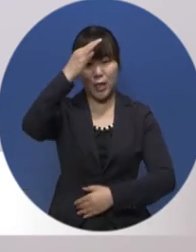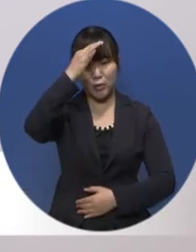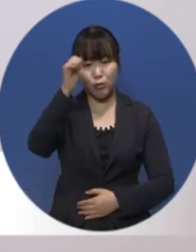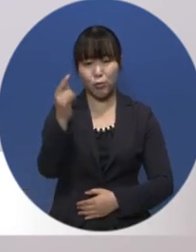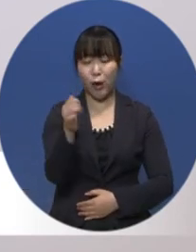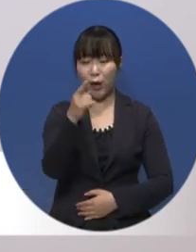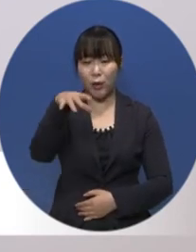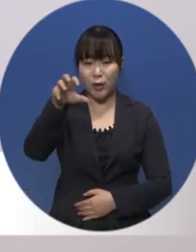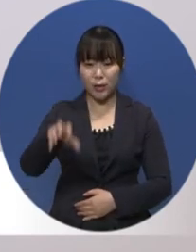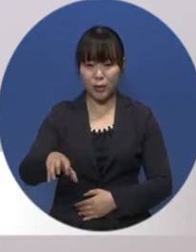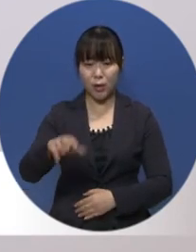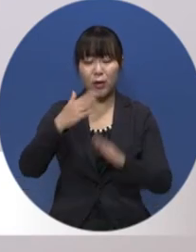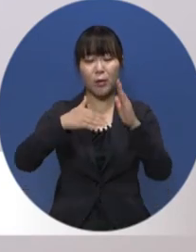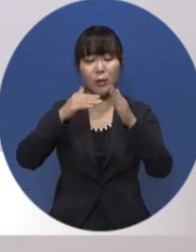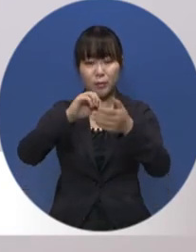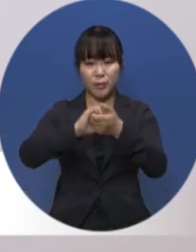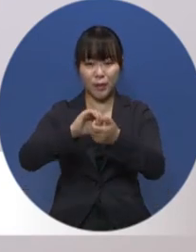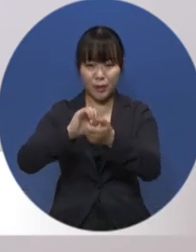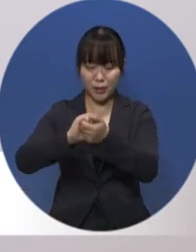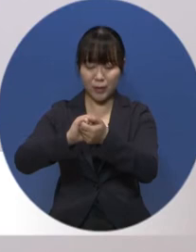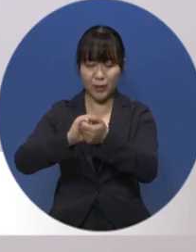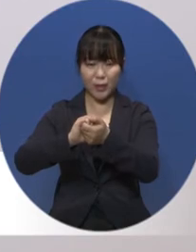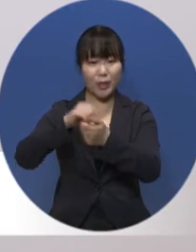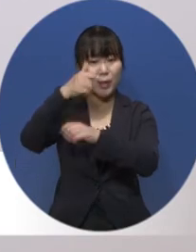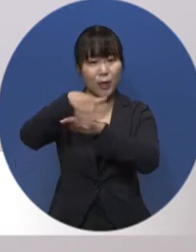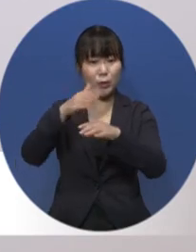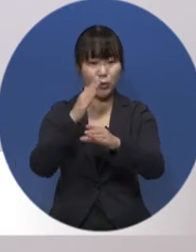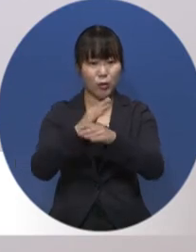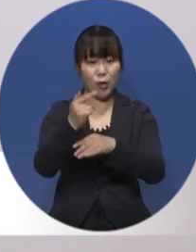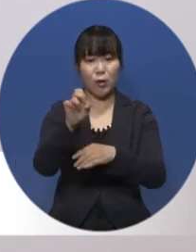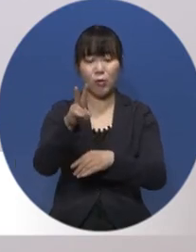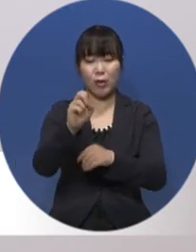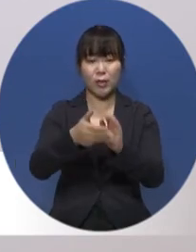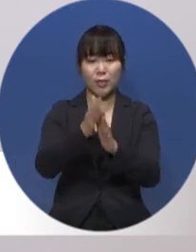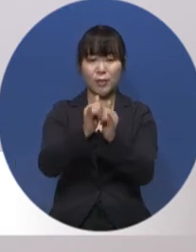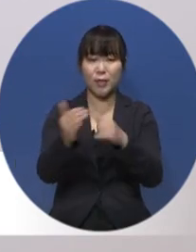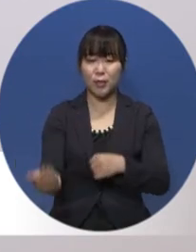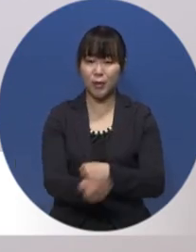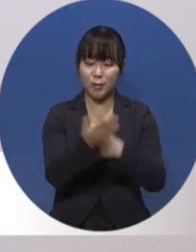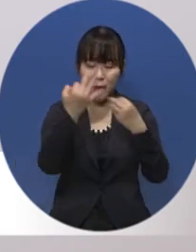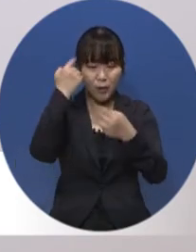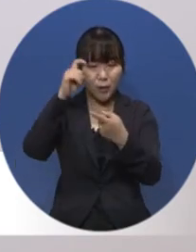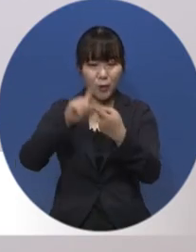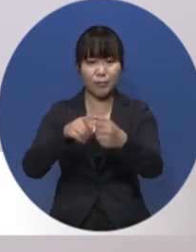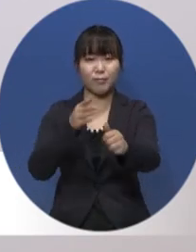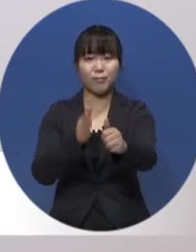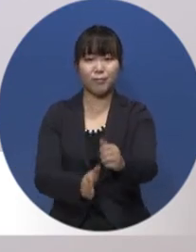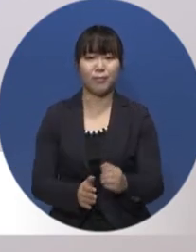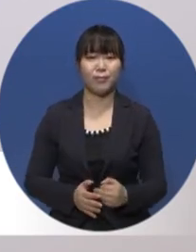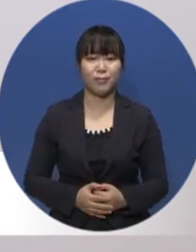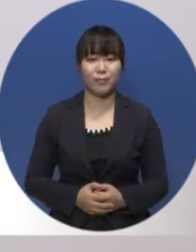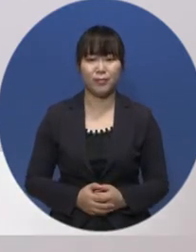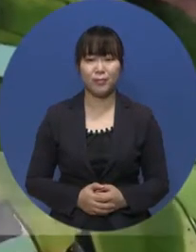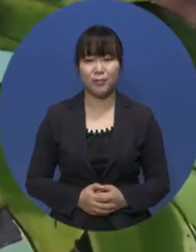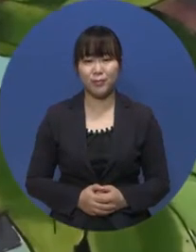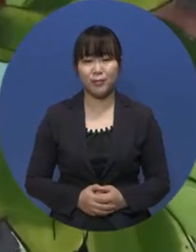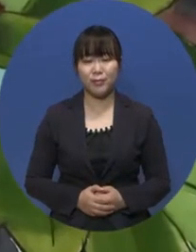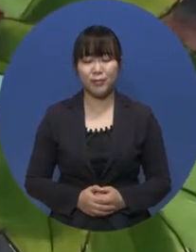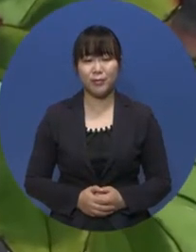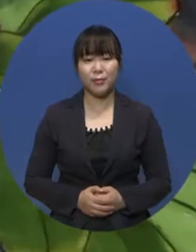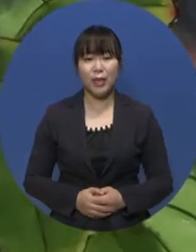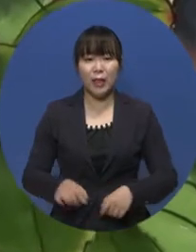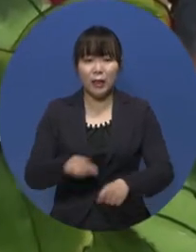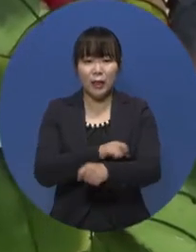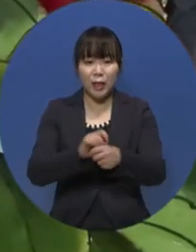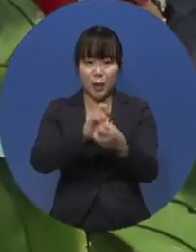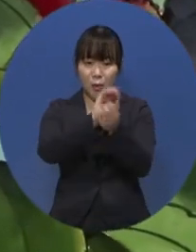문화예술회관에서 정기전을 계획하고 있습니다. 광양 시민 여러분 많은 관심 부탁드립니다.